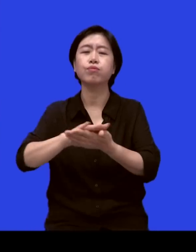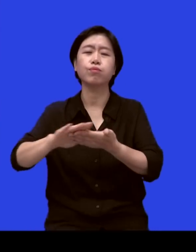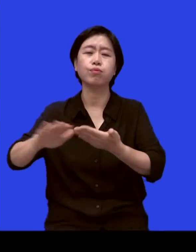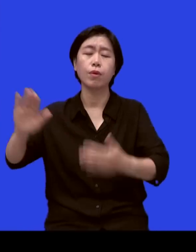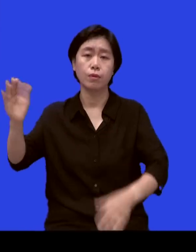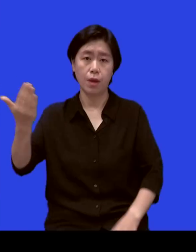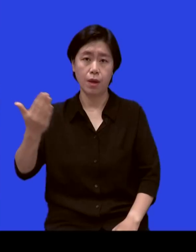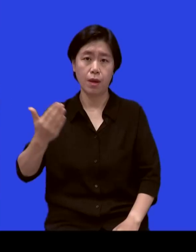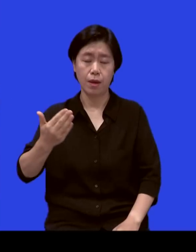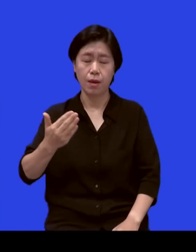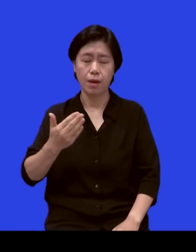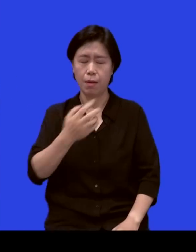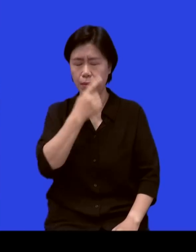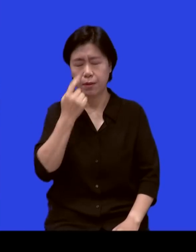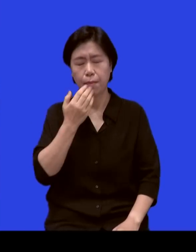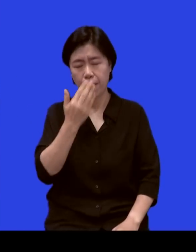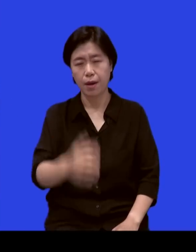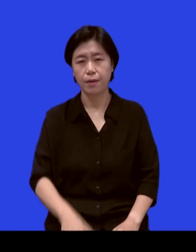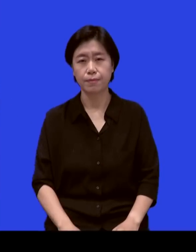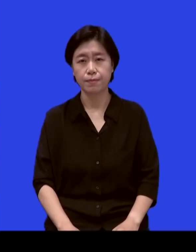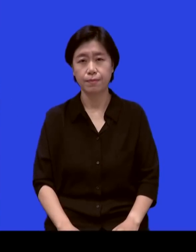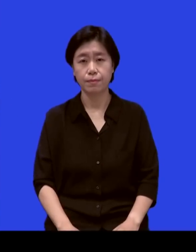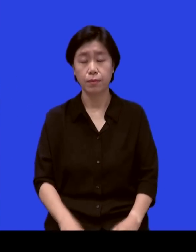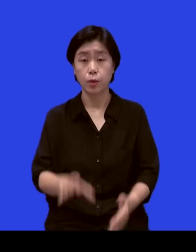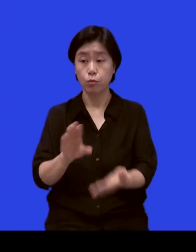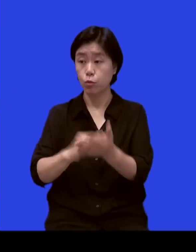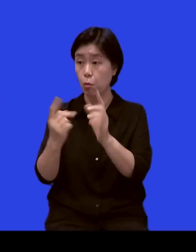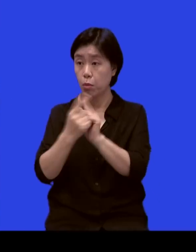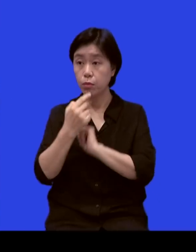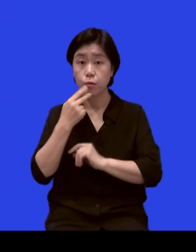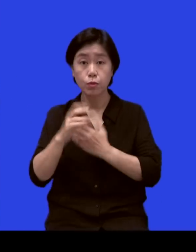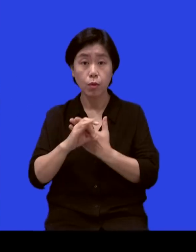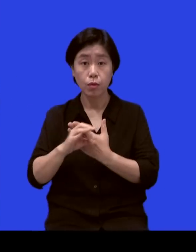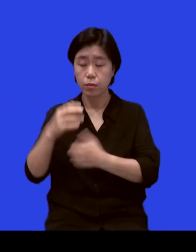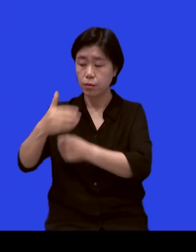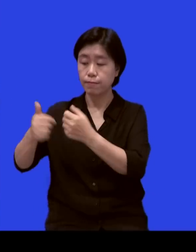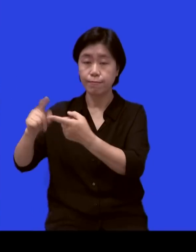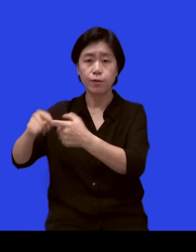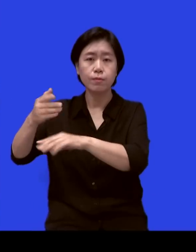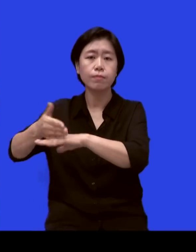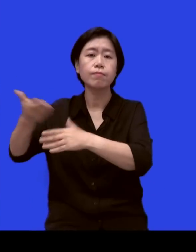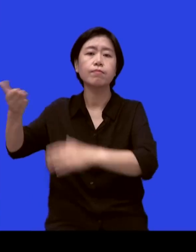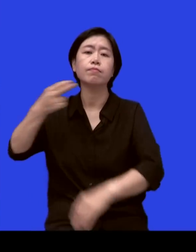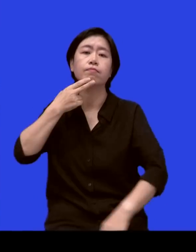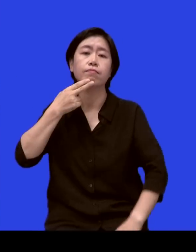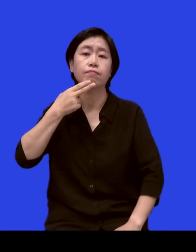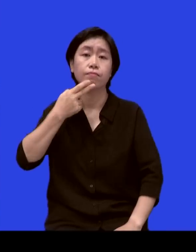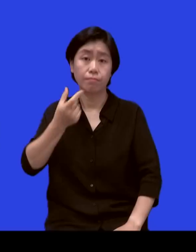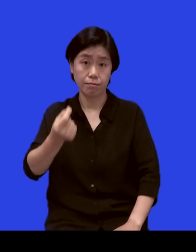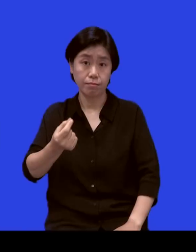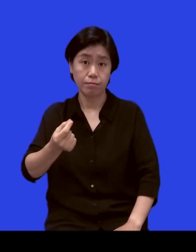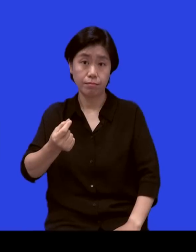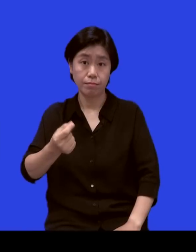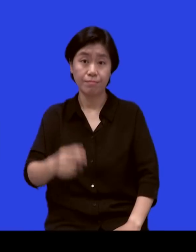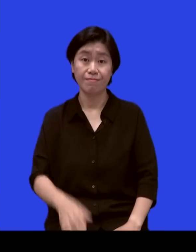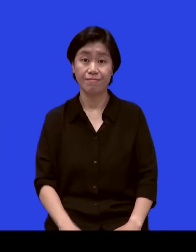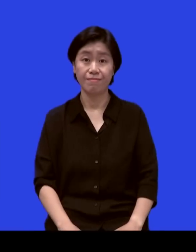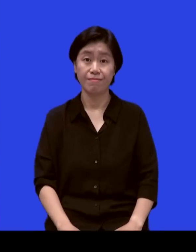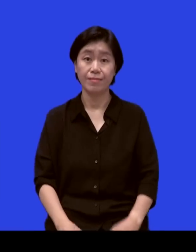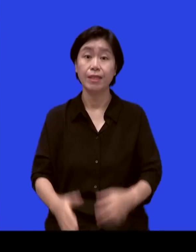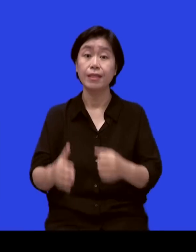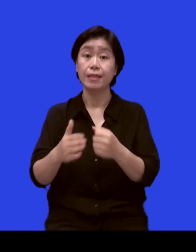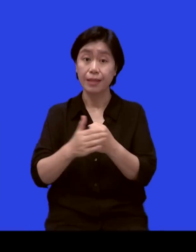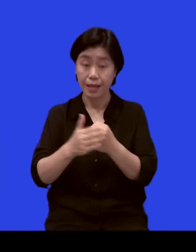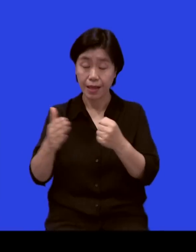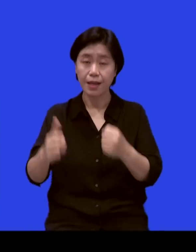수 있다고 생각을 해요. 아무 일이 없었다면 우리도 하나님께 감사가 없을 것이고 주님이 일하실 것이 없을 것이거든요. 그래서